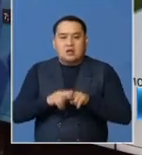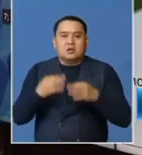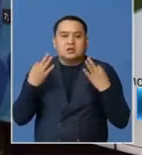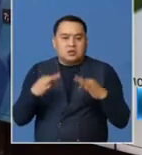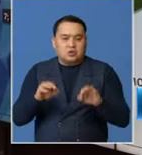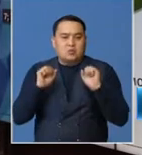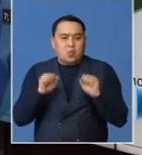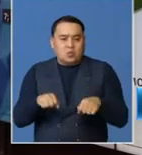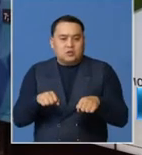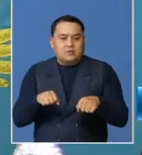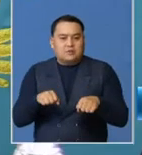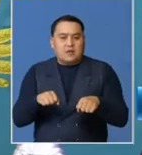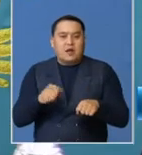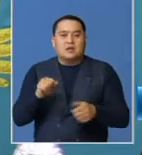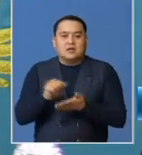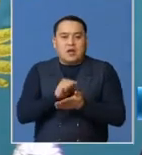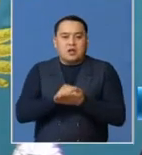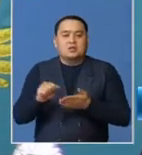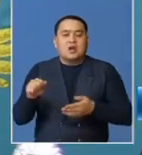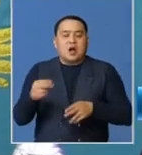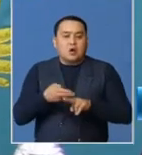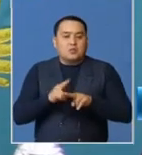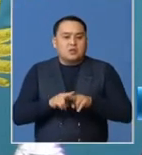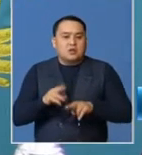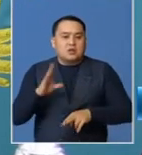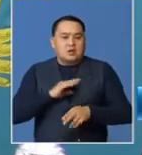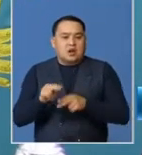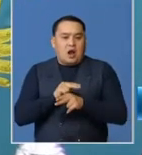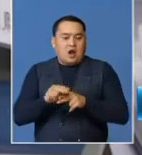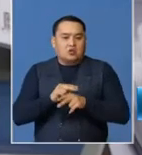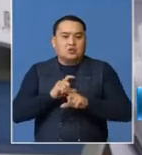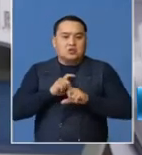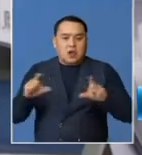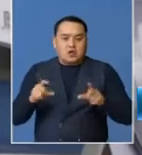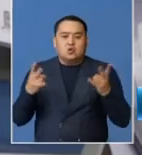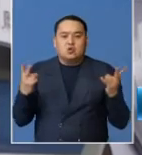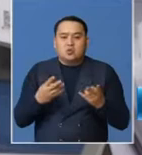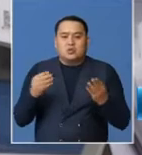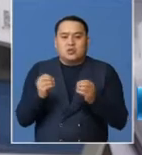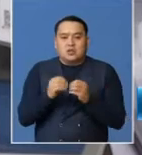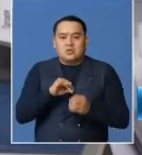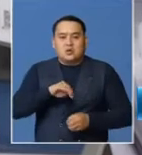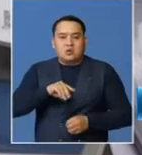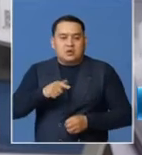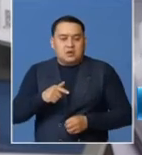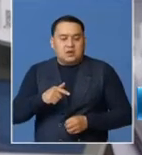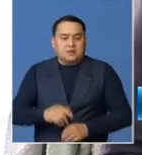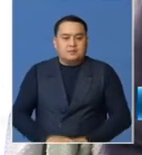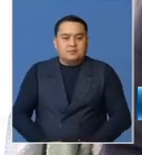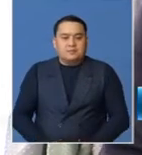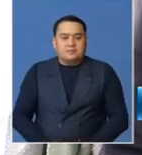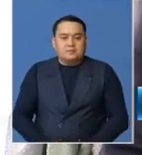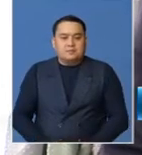допустимо. И теперь на разработку проектно-сметной документации и реконструкции здания нужны 10 миллионов тенге.